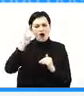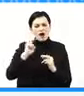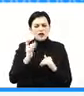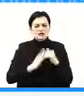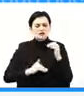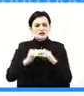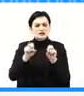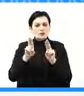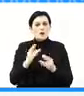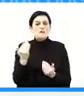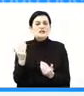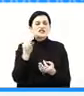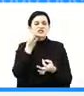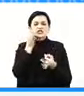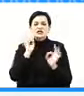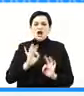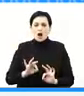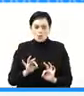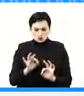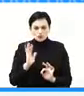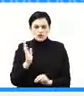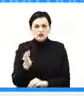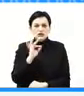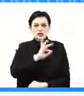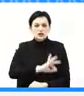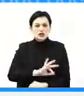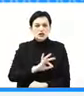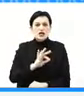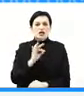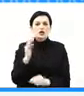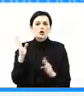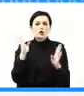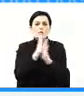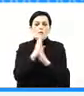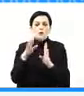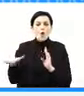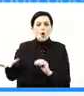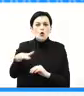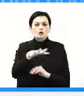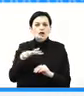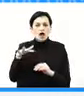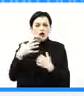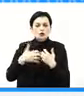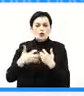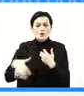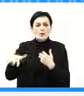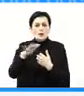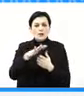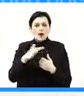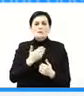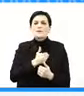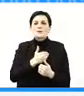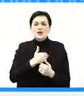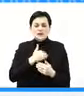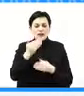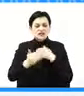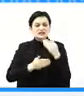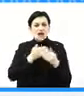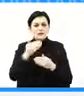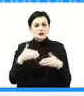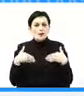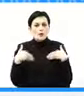მისი გამოცდილება ნამდვილად წაადგება ბოტანიკურ ბაღს. მინდა ქალბატონ ირინას წარმატებები უსურვო. ამ